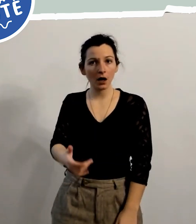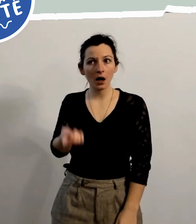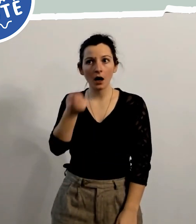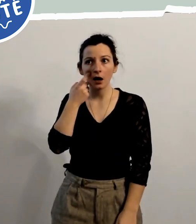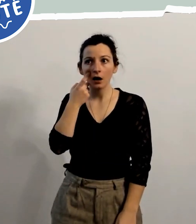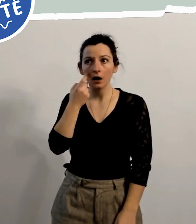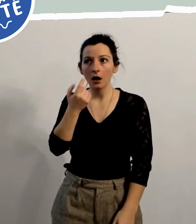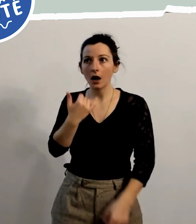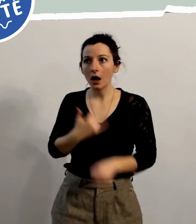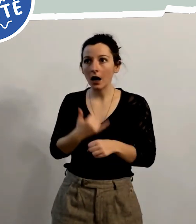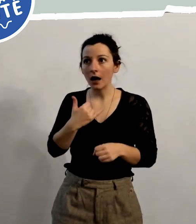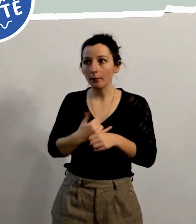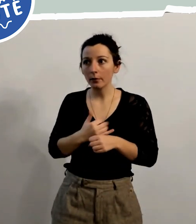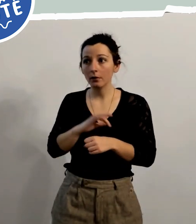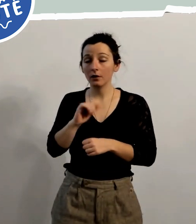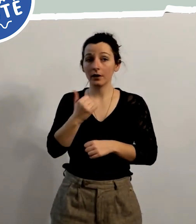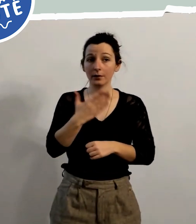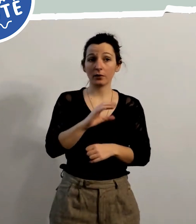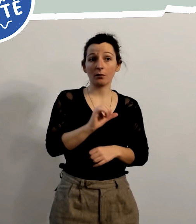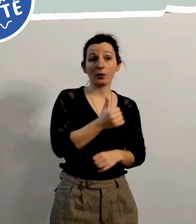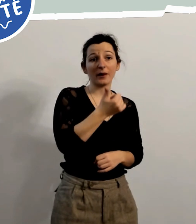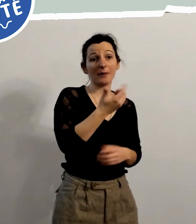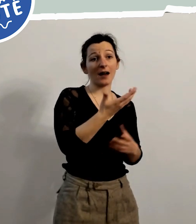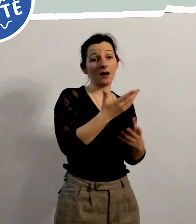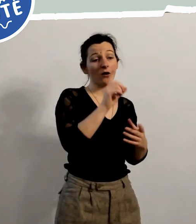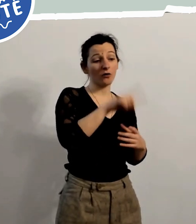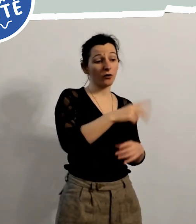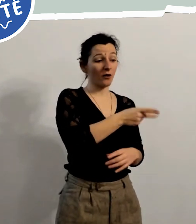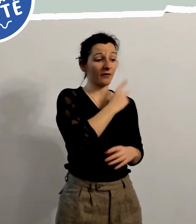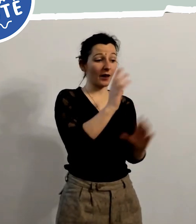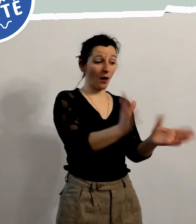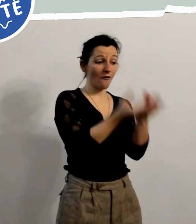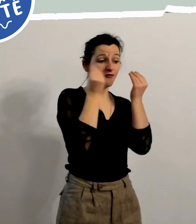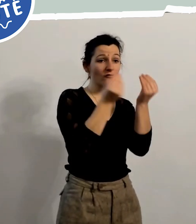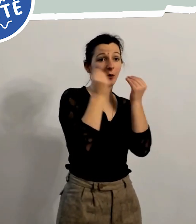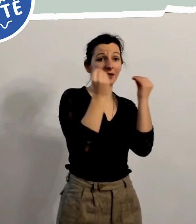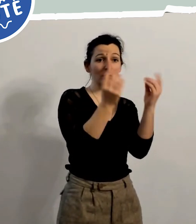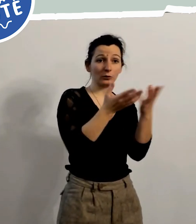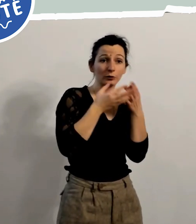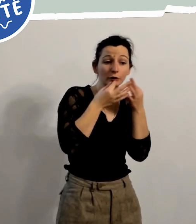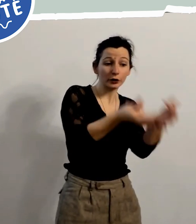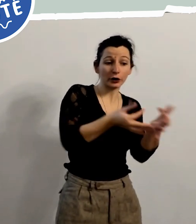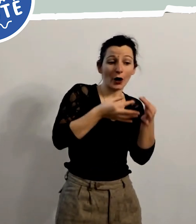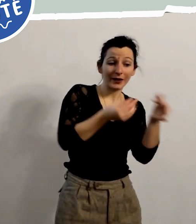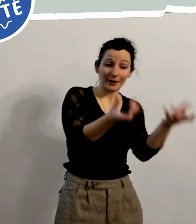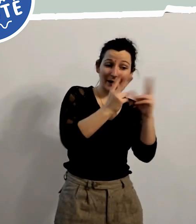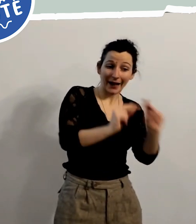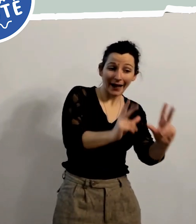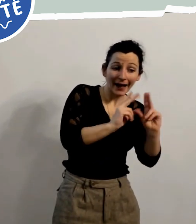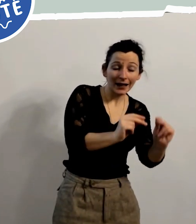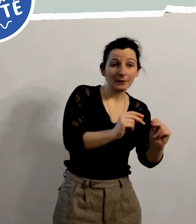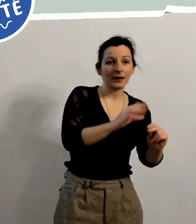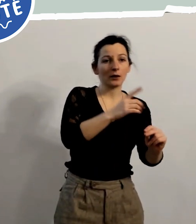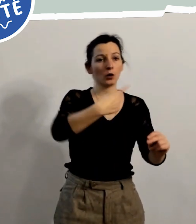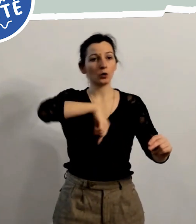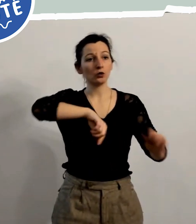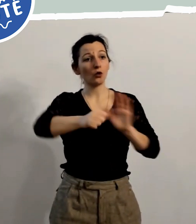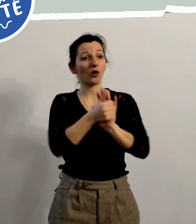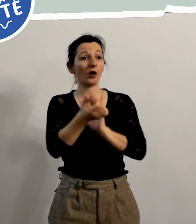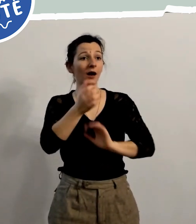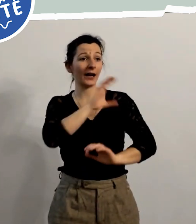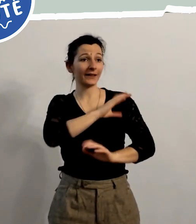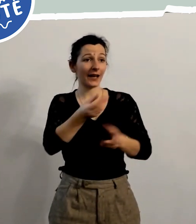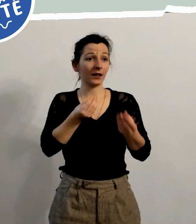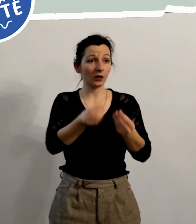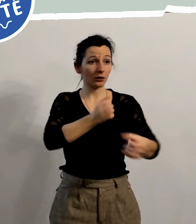déjà que ça commence par là, que les professionnels de santé soient sensibilisés. On essaye de faire bouger